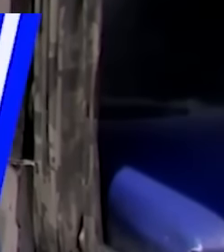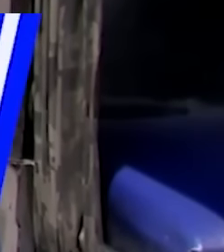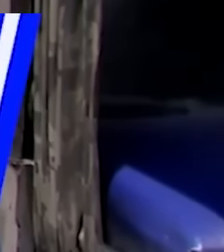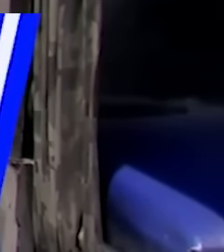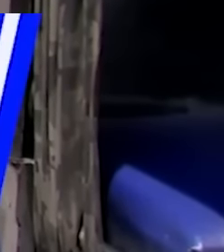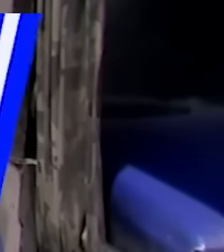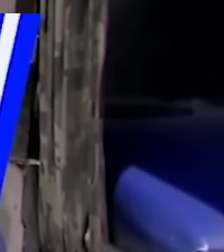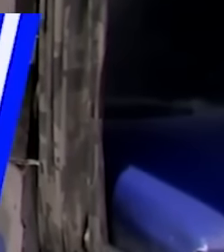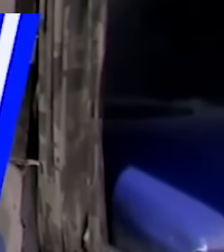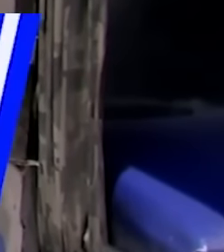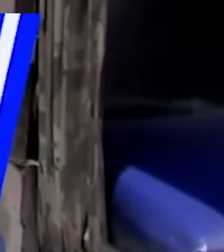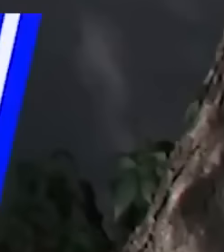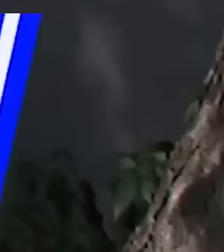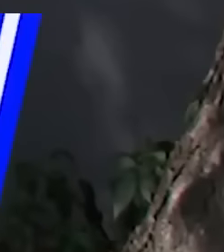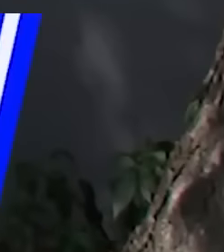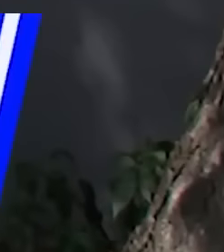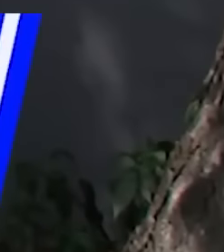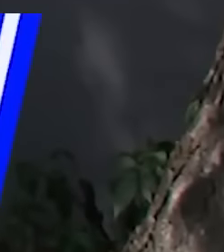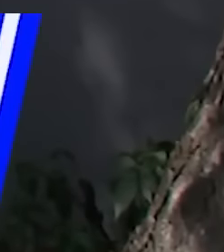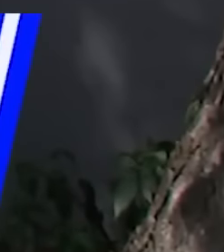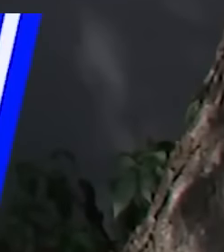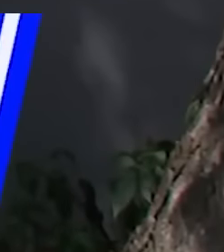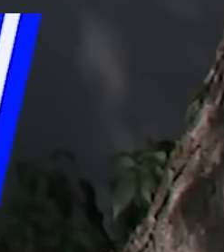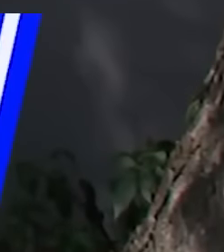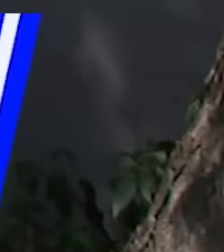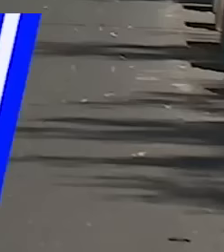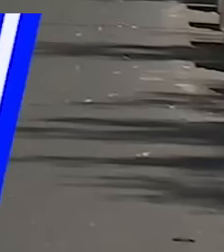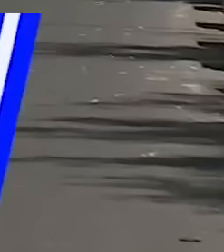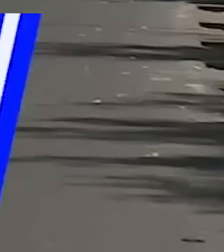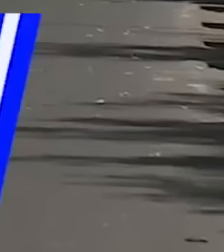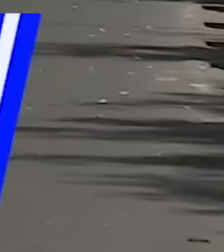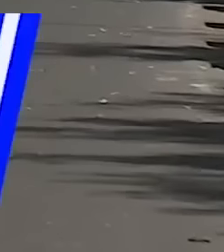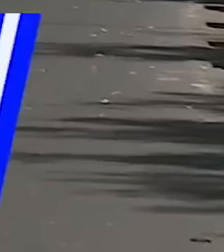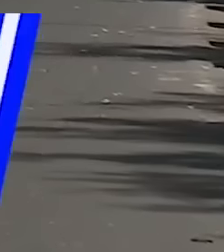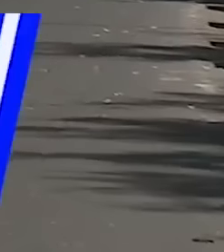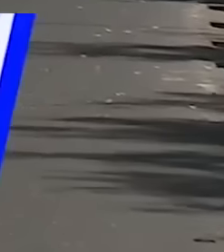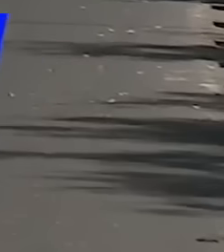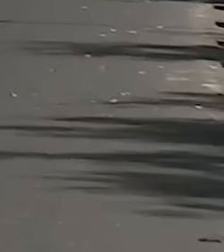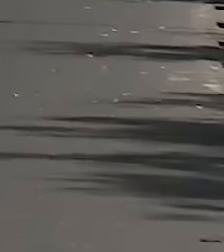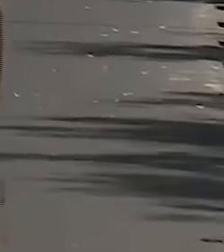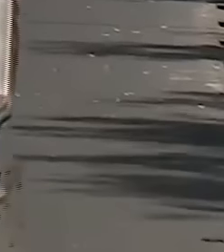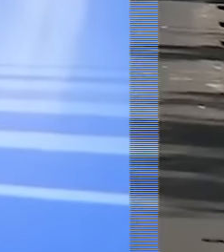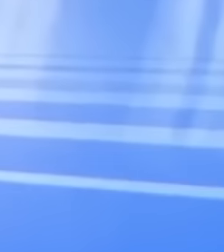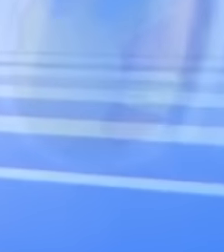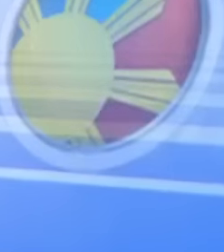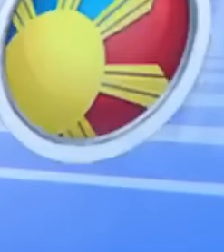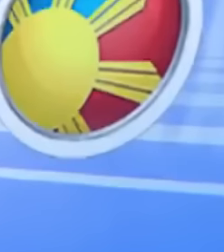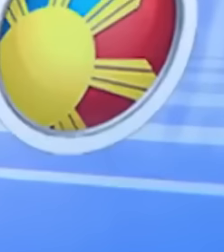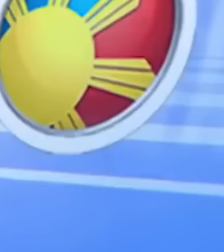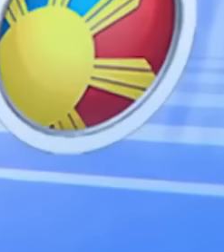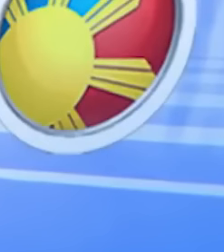pagpapakonsolidate dahil puno na raw ang kanilang ruta. Sabi ng DOTR, LGU ang namamahala sa pamamigay ng mga ruta.